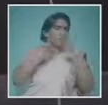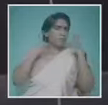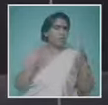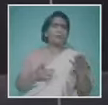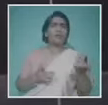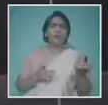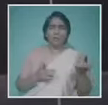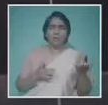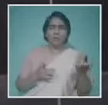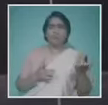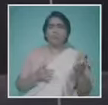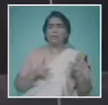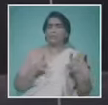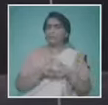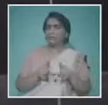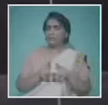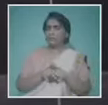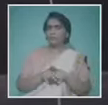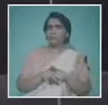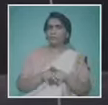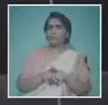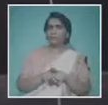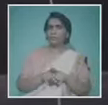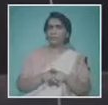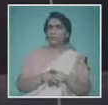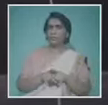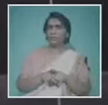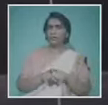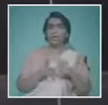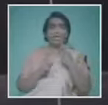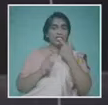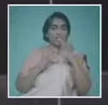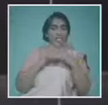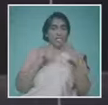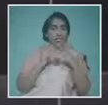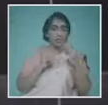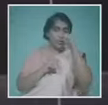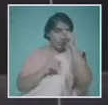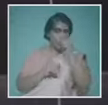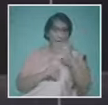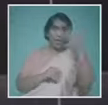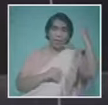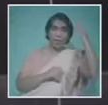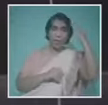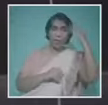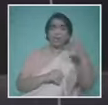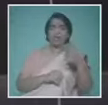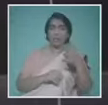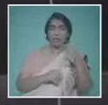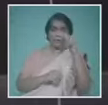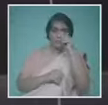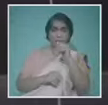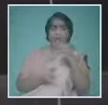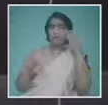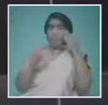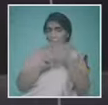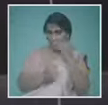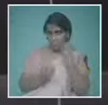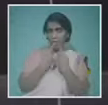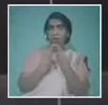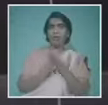කොච්චරනම් දේවල් තියෙනවද? හරි, ඊට පස්සේ තිබ්බා මොනවාද? ගාලික් වංචාව තිබුණා, පොල්තෙල් වංචාව තිබුණා. ඒව පිළිබඳව